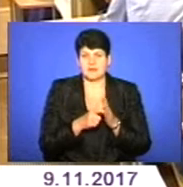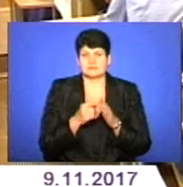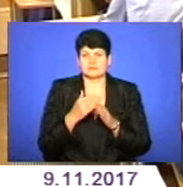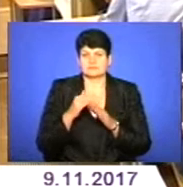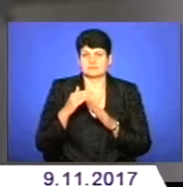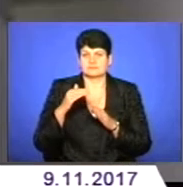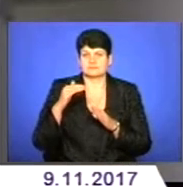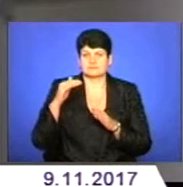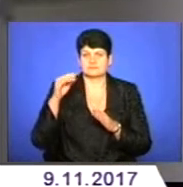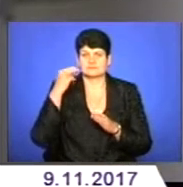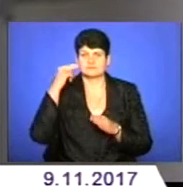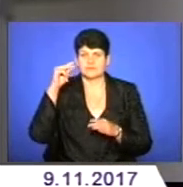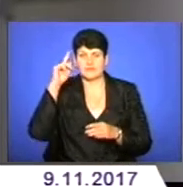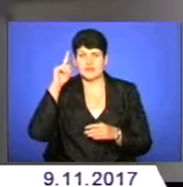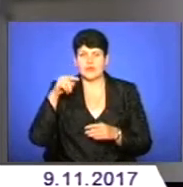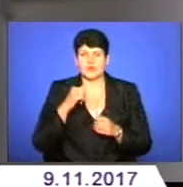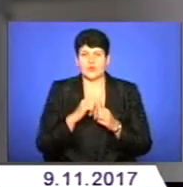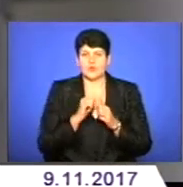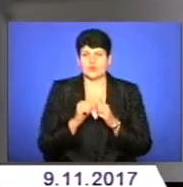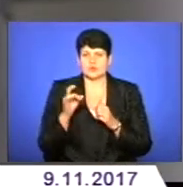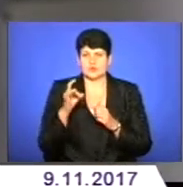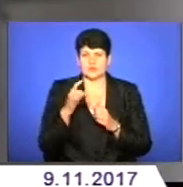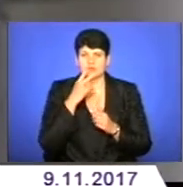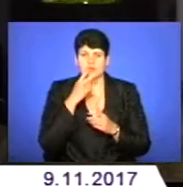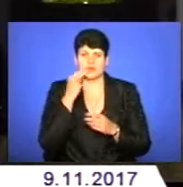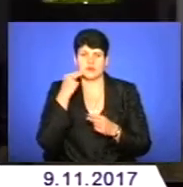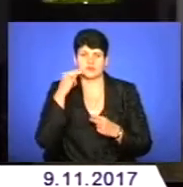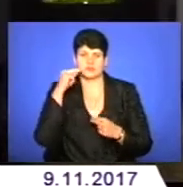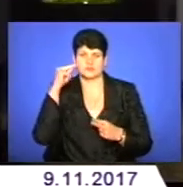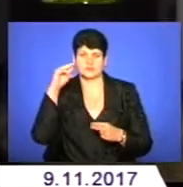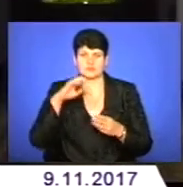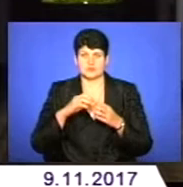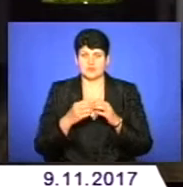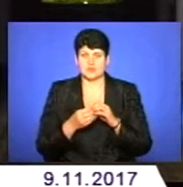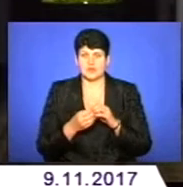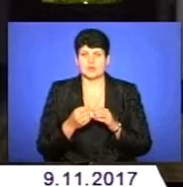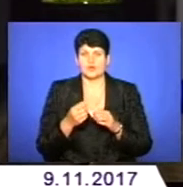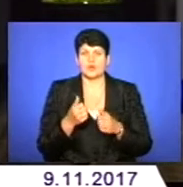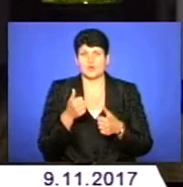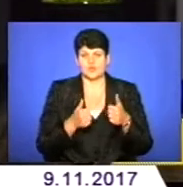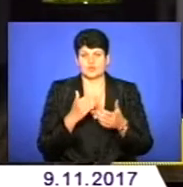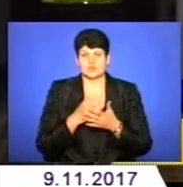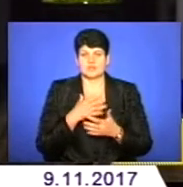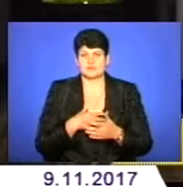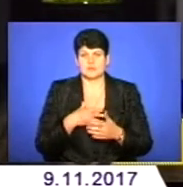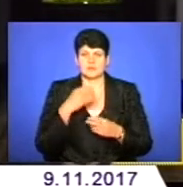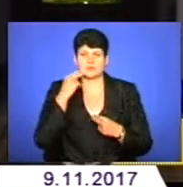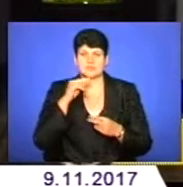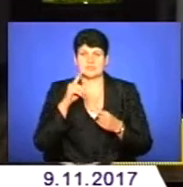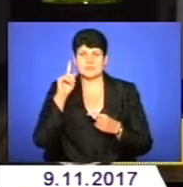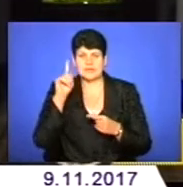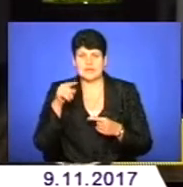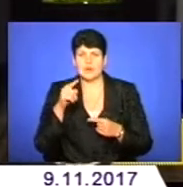удосконалювала свої знання і щоразу на конкурсі демонструвала кращі результати. Конкурс взагалі важливий, тому що ми підвищуємо знання української